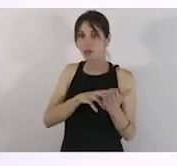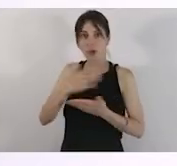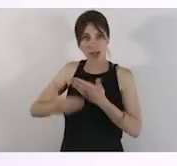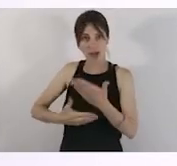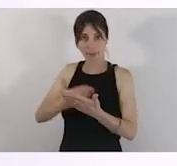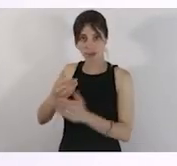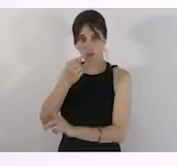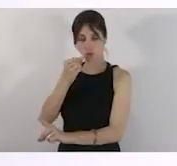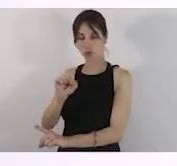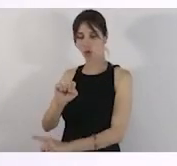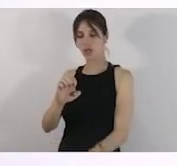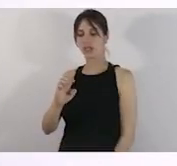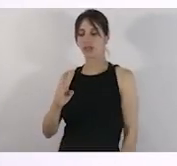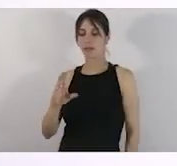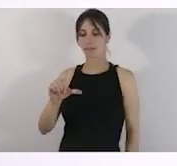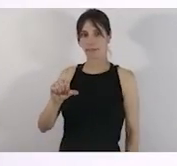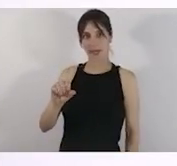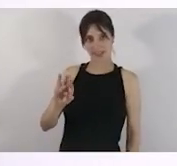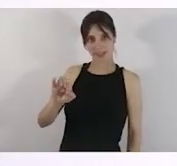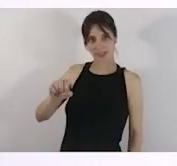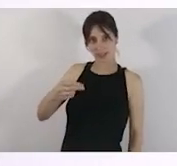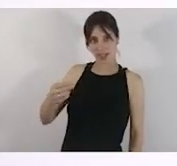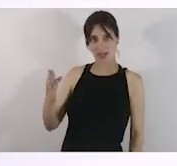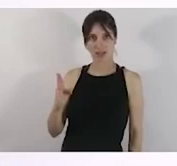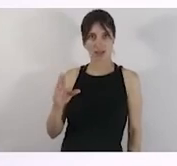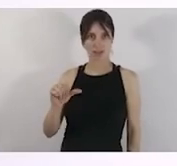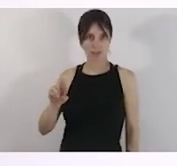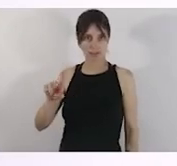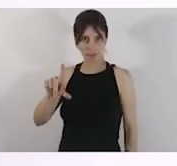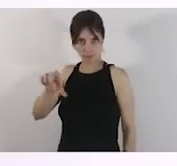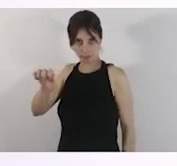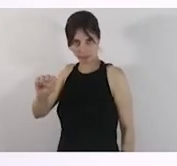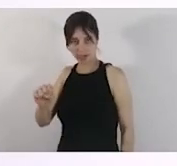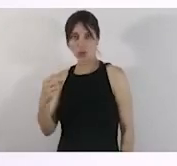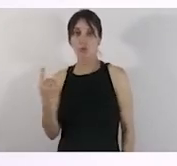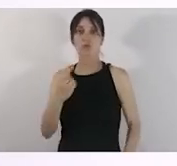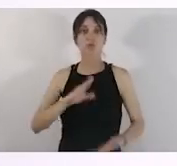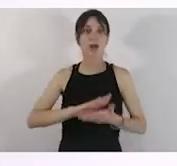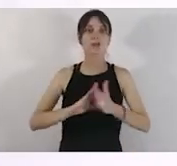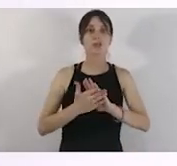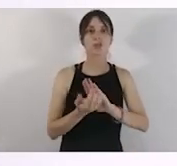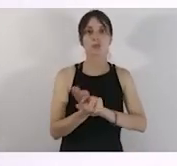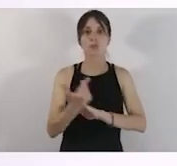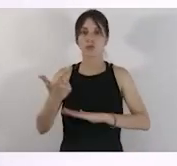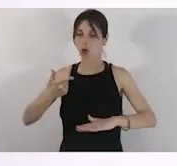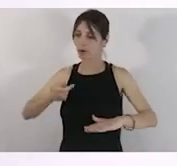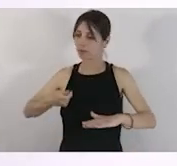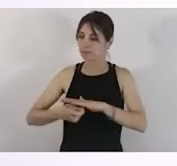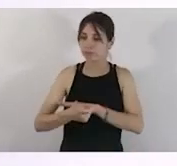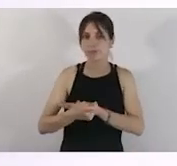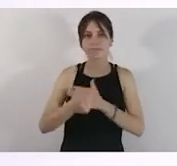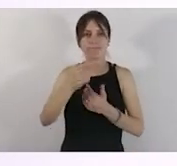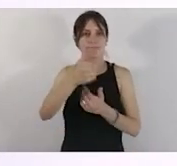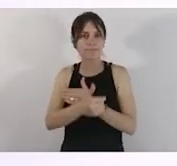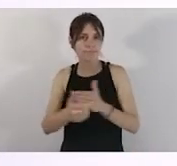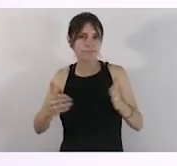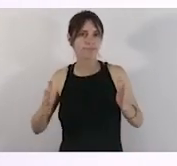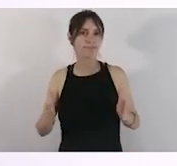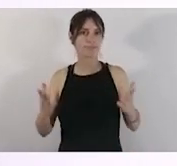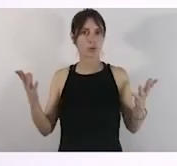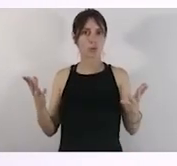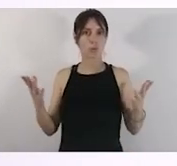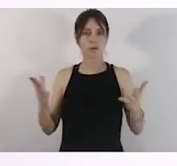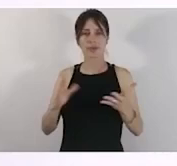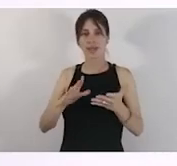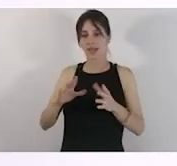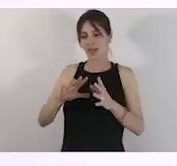Sébastien Barle. S'il s'agit toujours d'attribution de subventions à des associations qui œuvrent dans le domaine de la